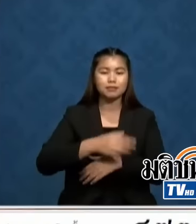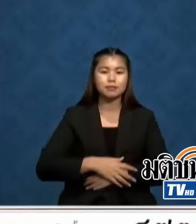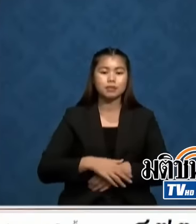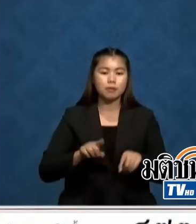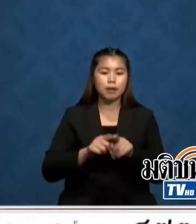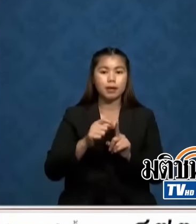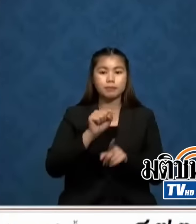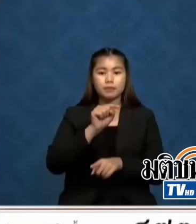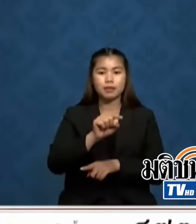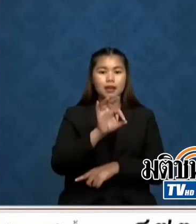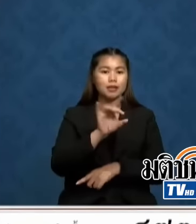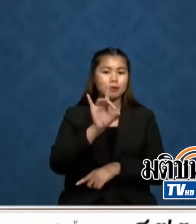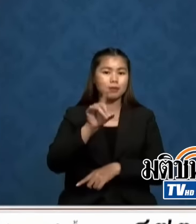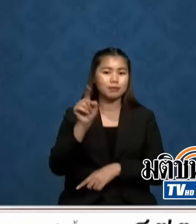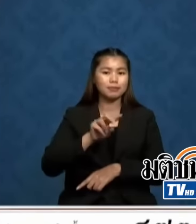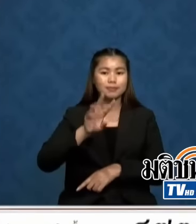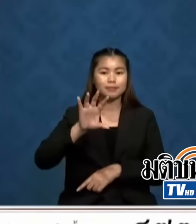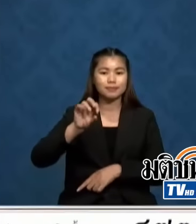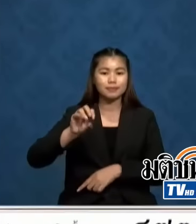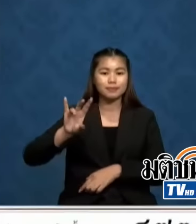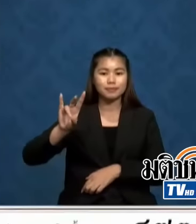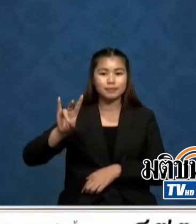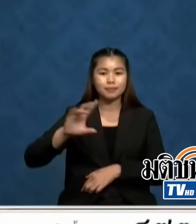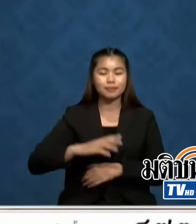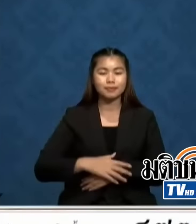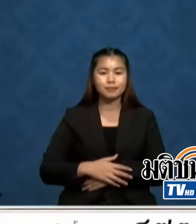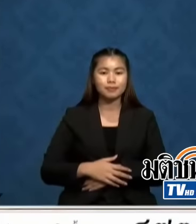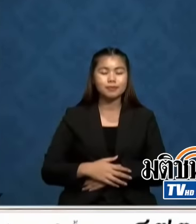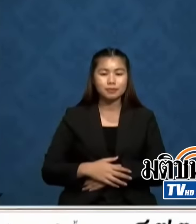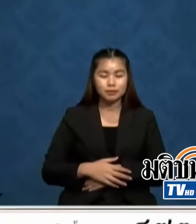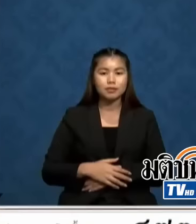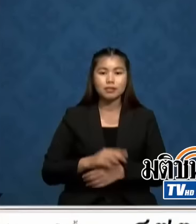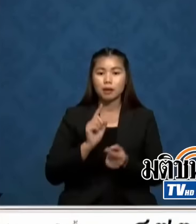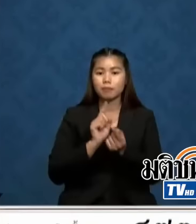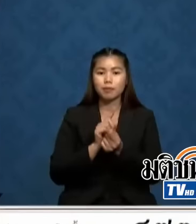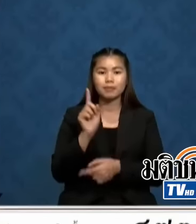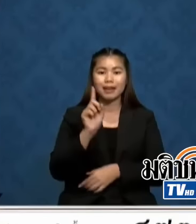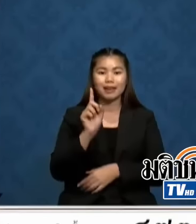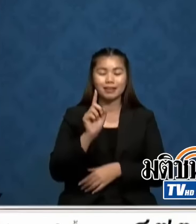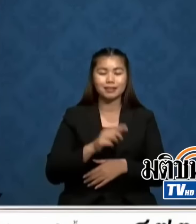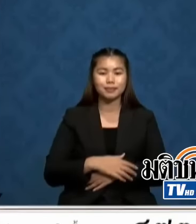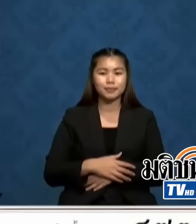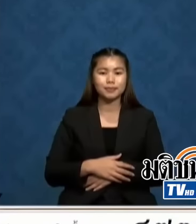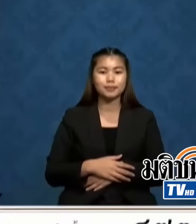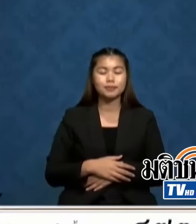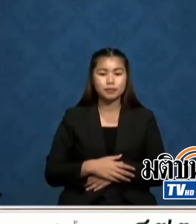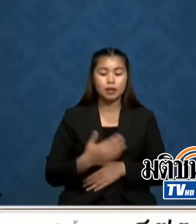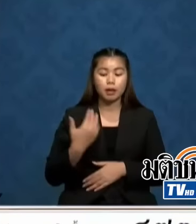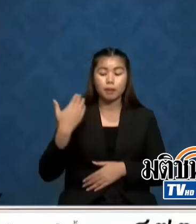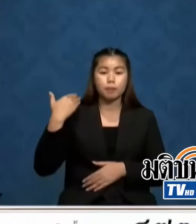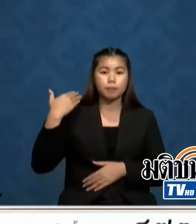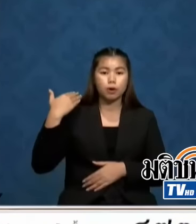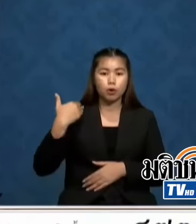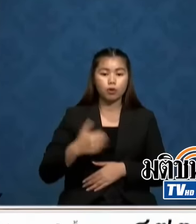คสชที่ 98ทั 2557นี้นะครับปรากฏว่ายังไงครับท่านประธานครับสมัยก่อน